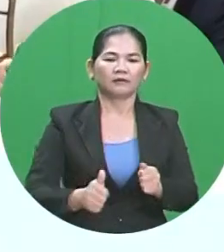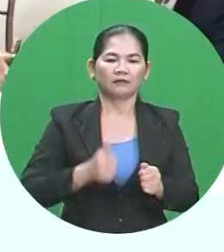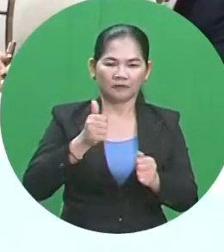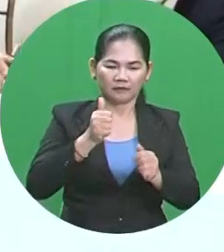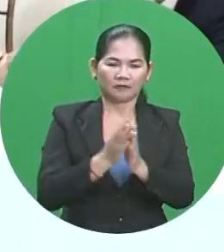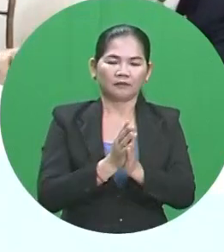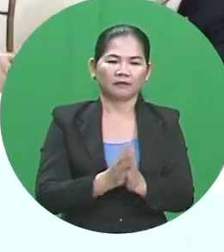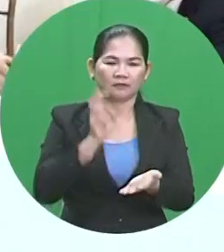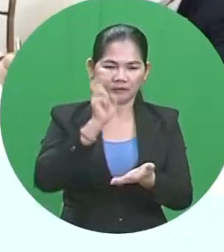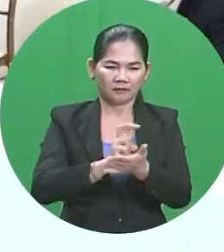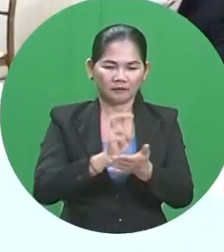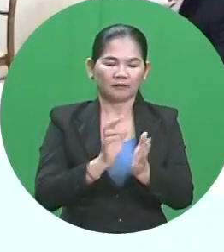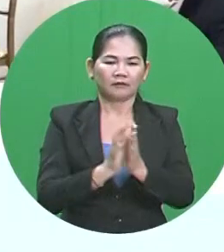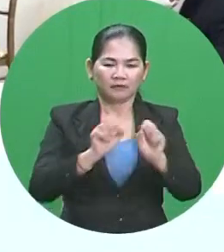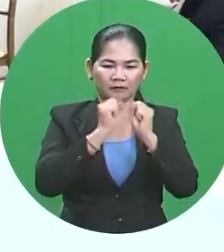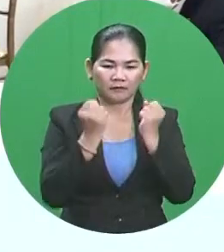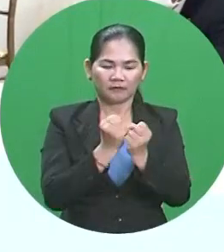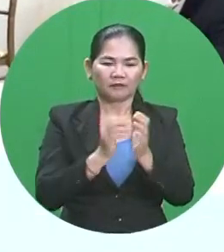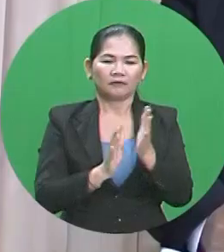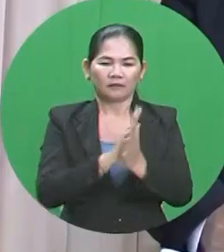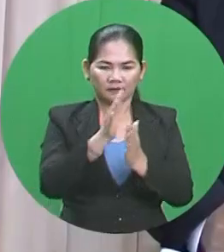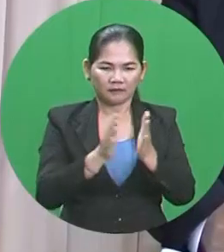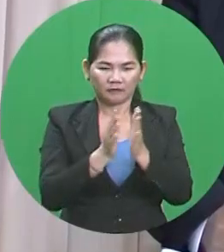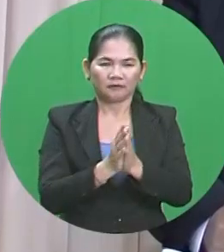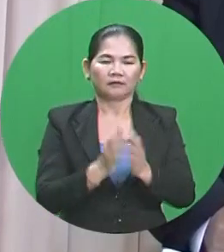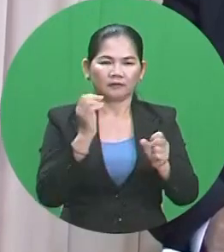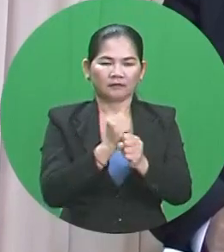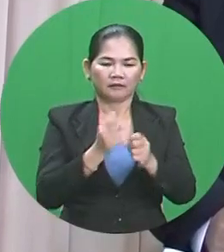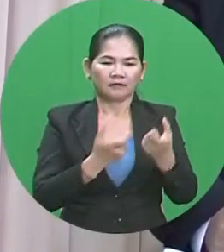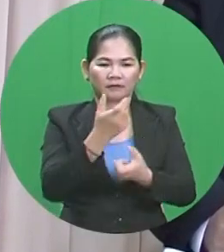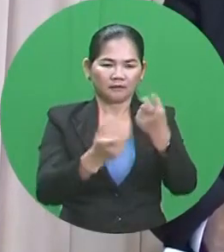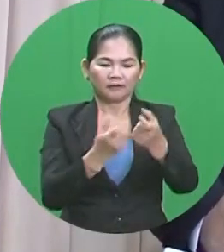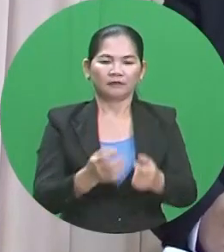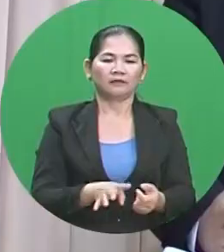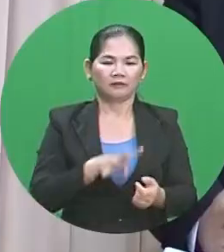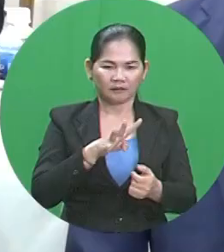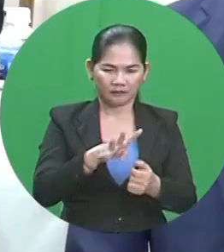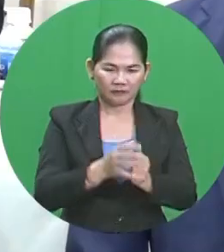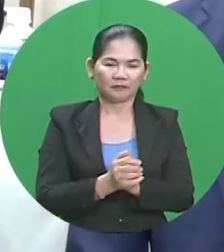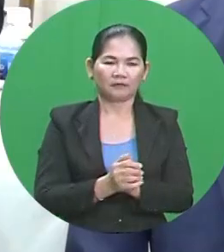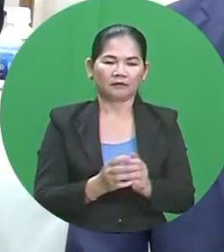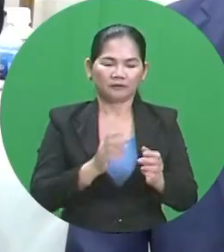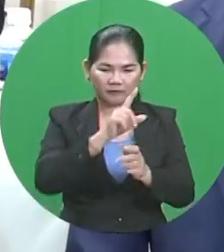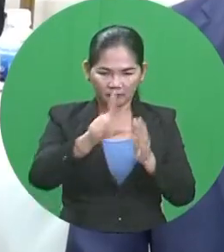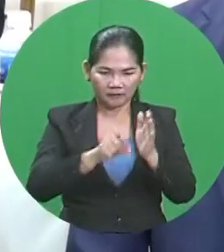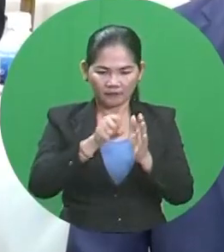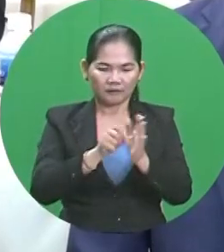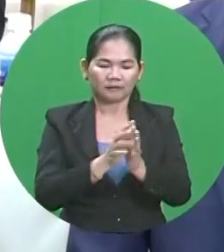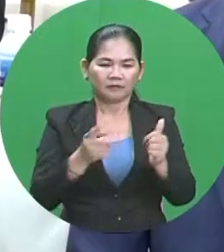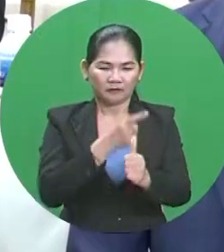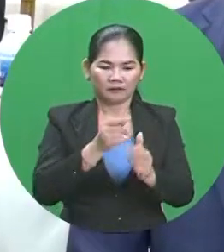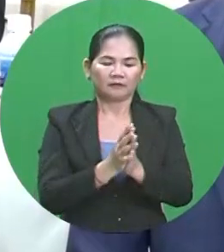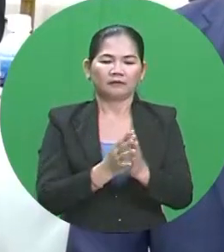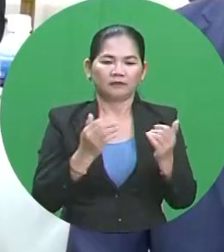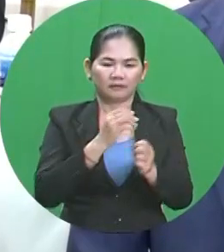ដែលជាឧត្តមប្រយោជន៍របស់សង្គមជាតិទាំងមូលស្របតាមយុទ្ធសាស្ត្រចតុកោណដំណាក់កាលទី4ដោយបានកំណត់នូវអាទិភាពសុចនា